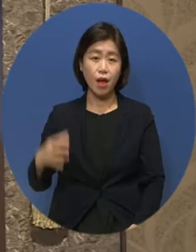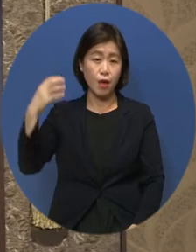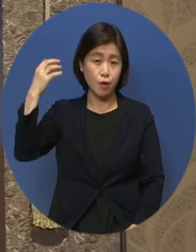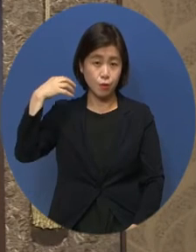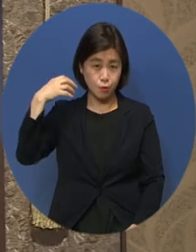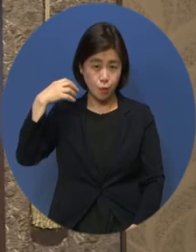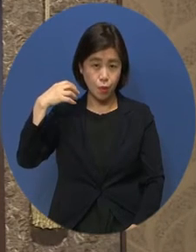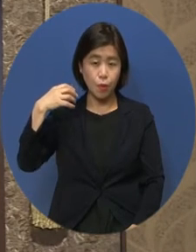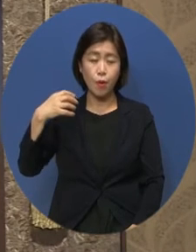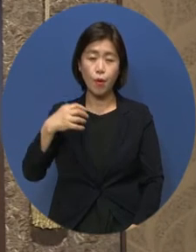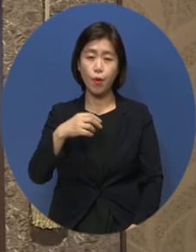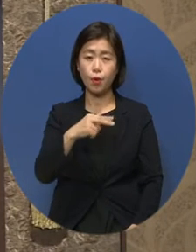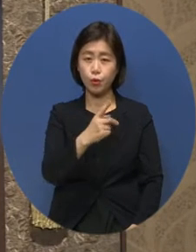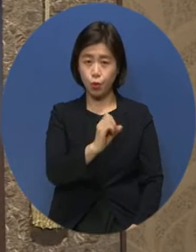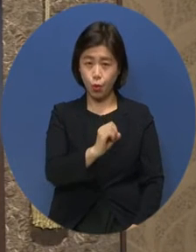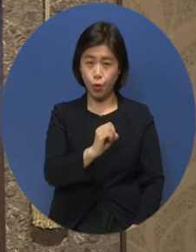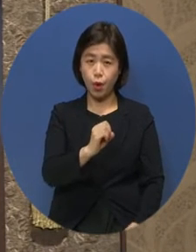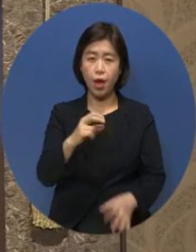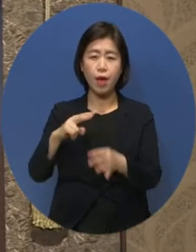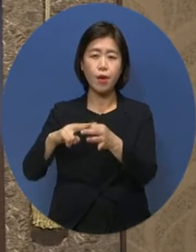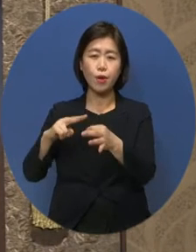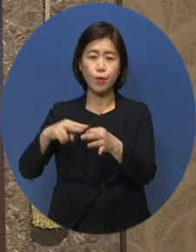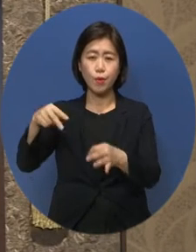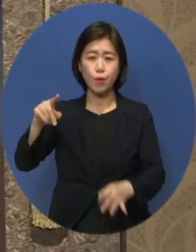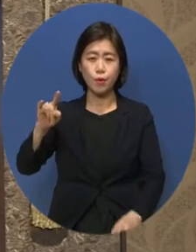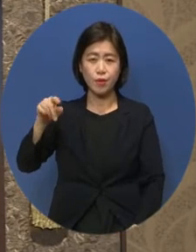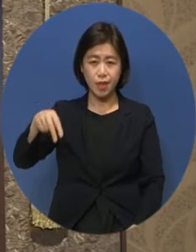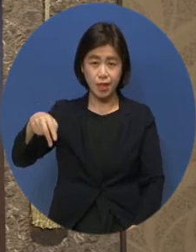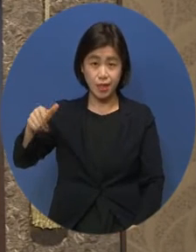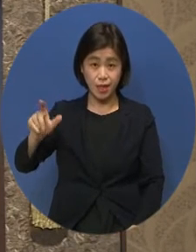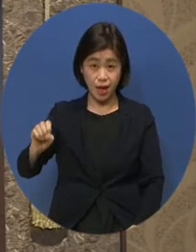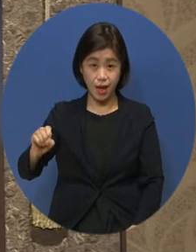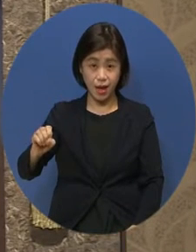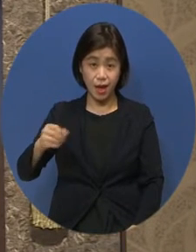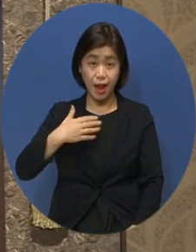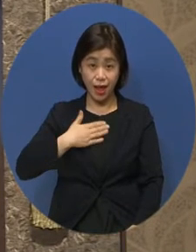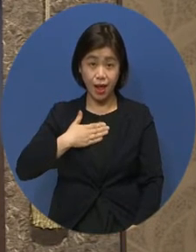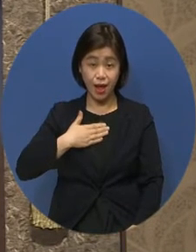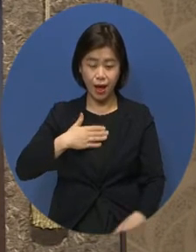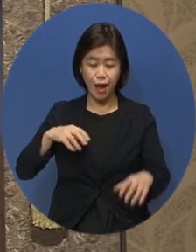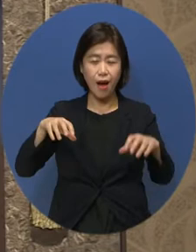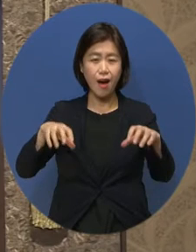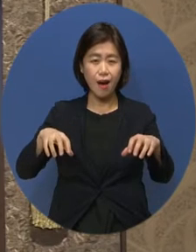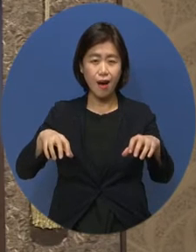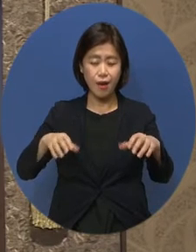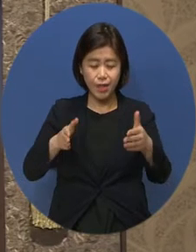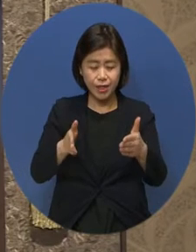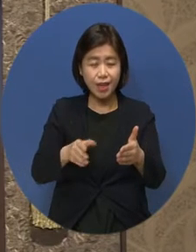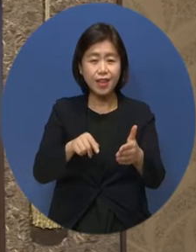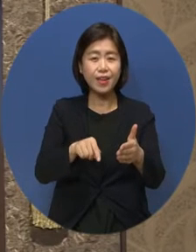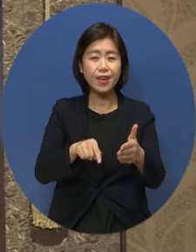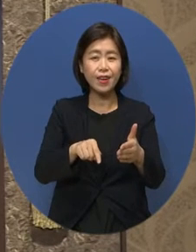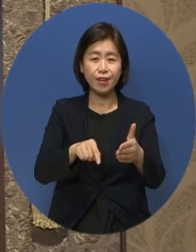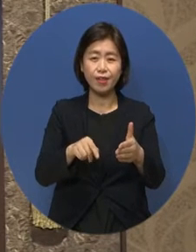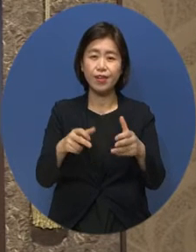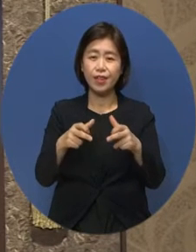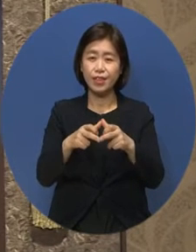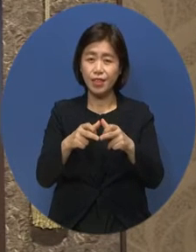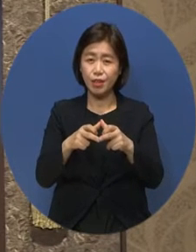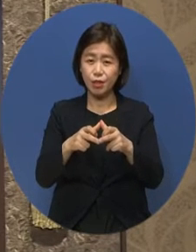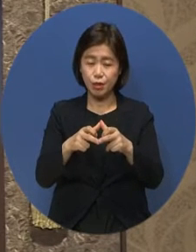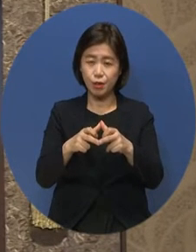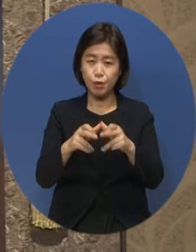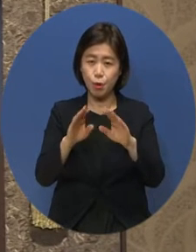통과 4 어여 의도 의 새 깡 아시죠 새 깡 사이에 있는 곳에 서인영 동포 장애 북산 차례 하고